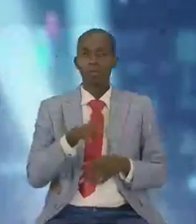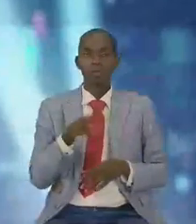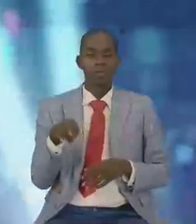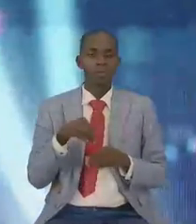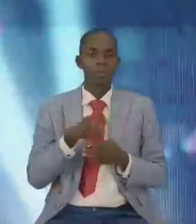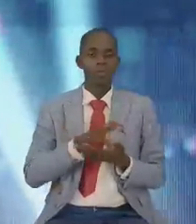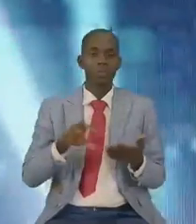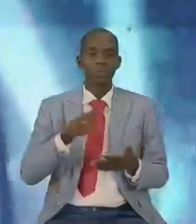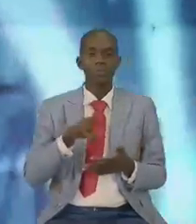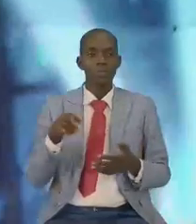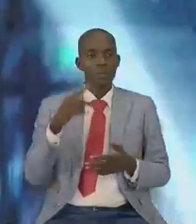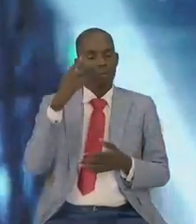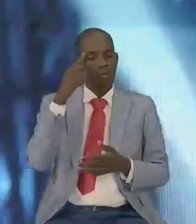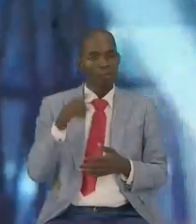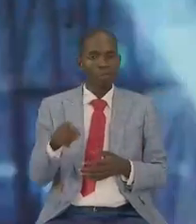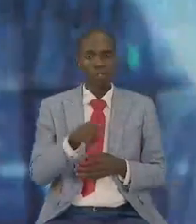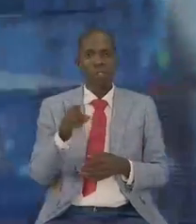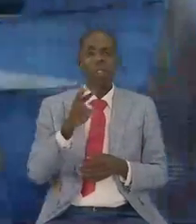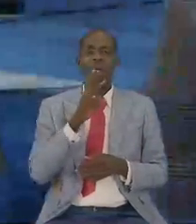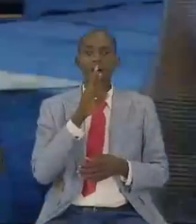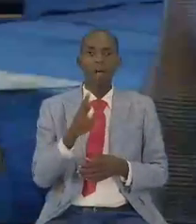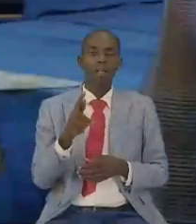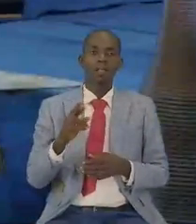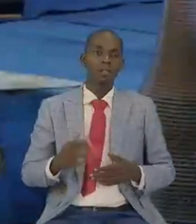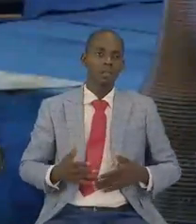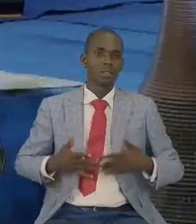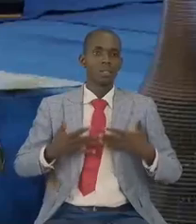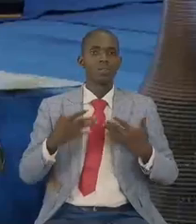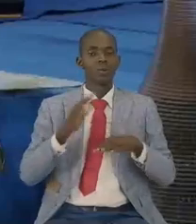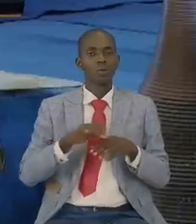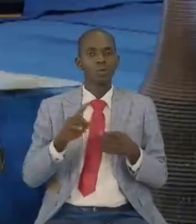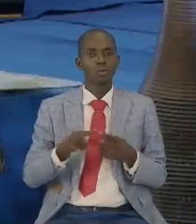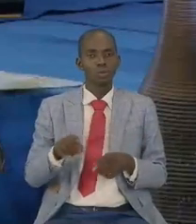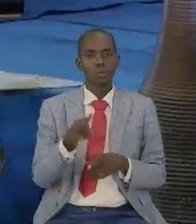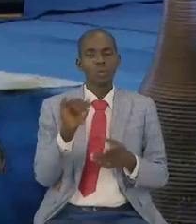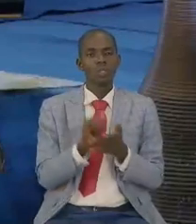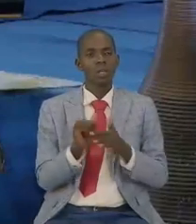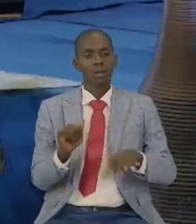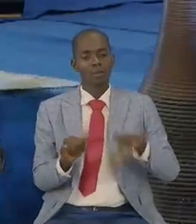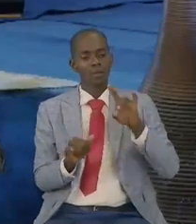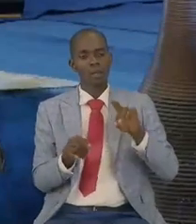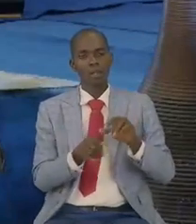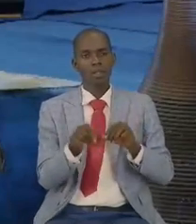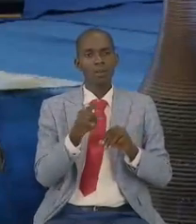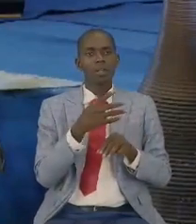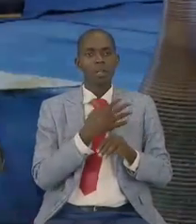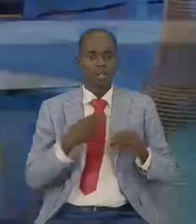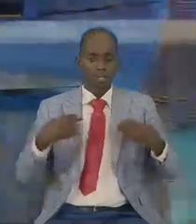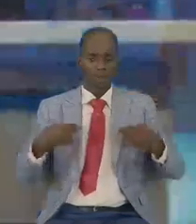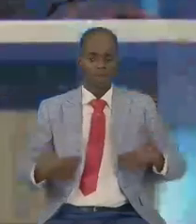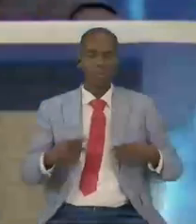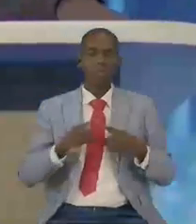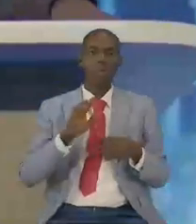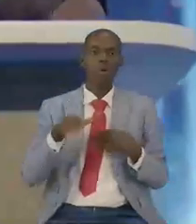Verset 22 dit car c'est la vie pour ceux qui les trouvent. C'est la santé pour tout